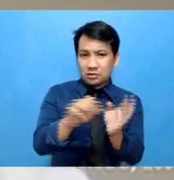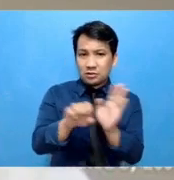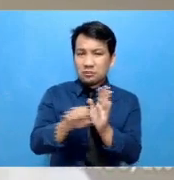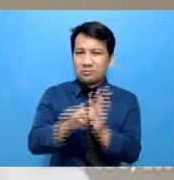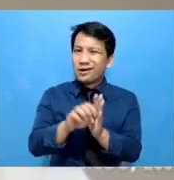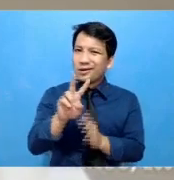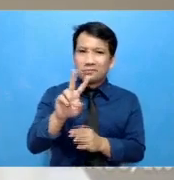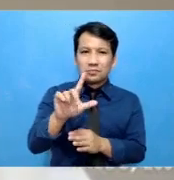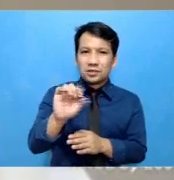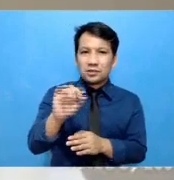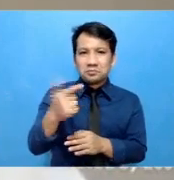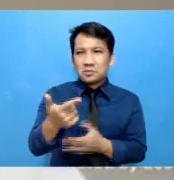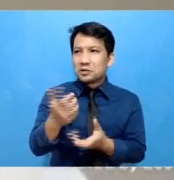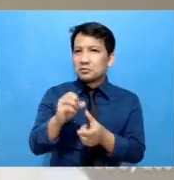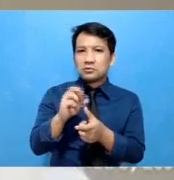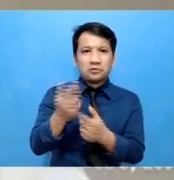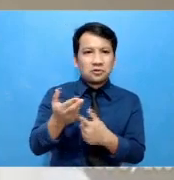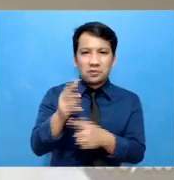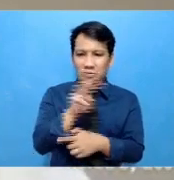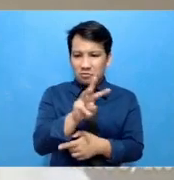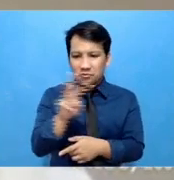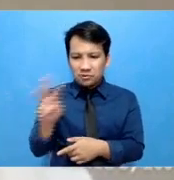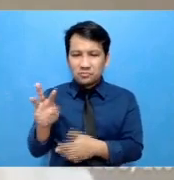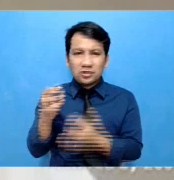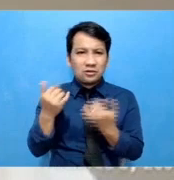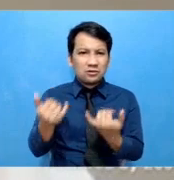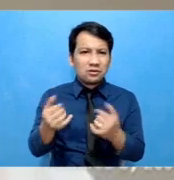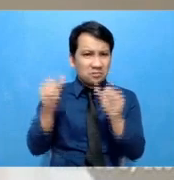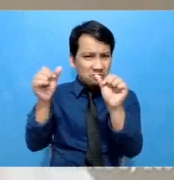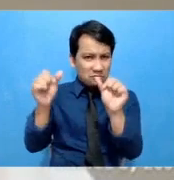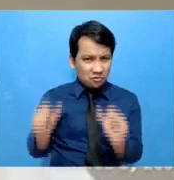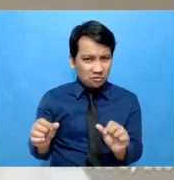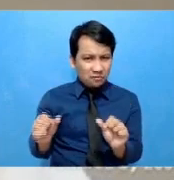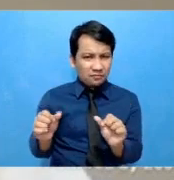vloggers, yung ating mga websites.